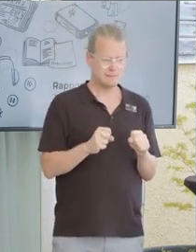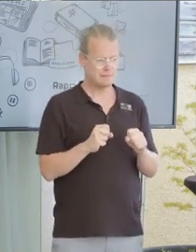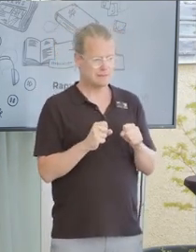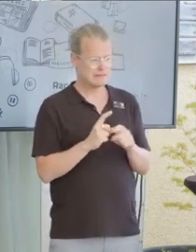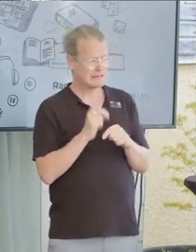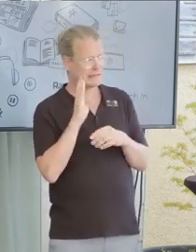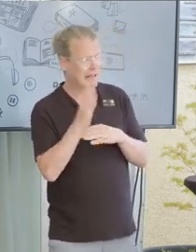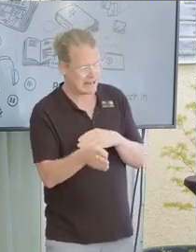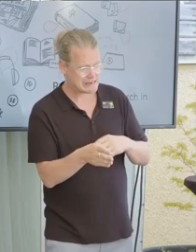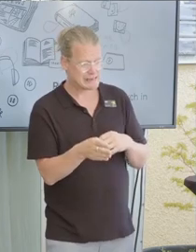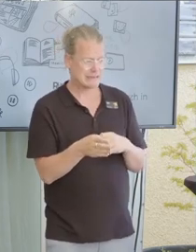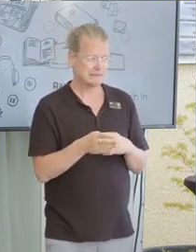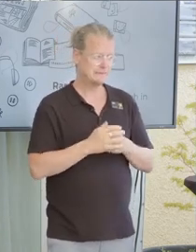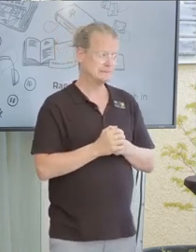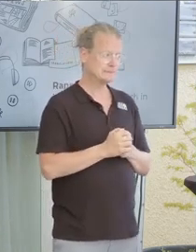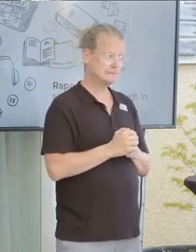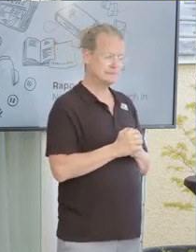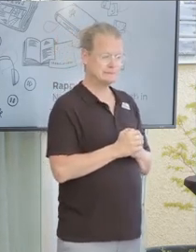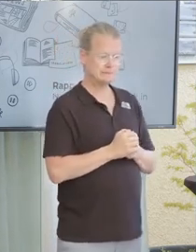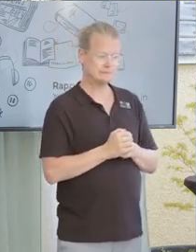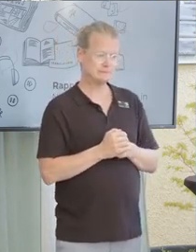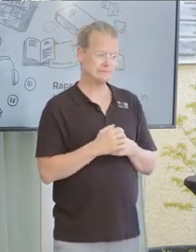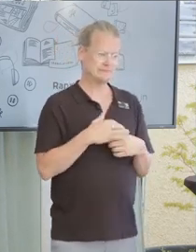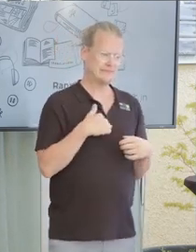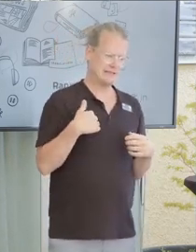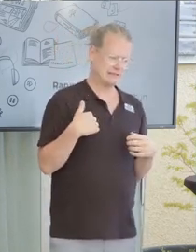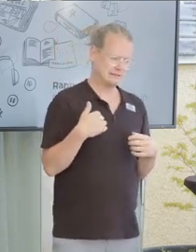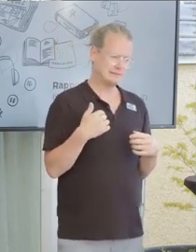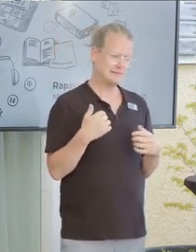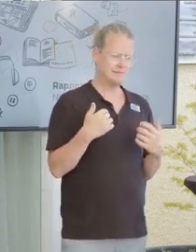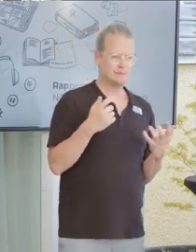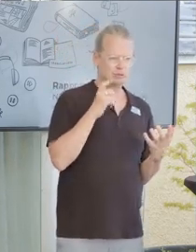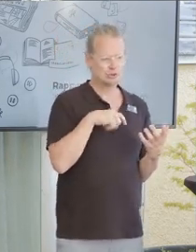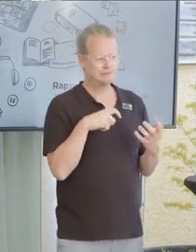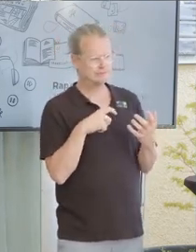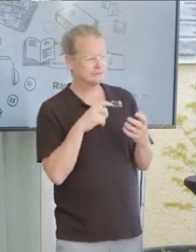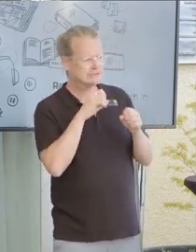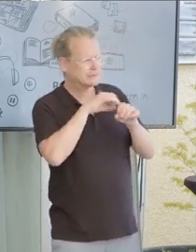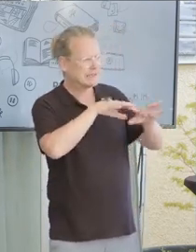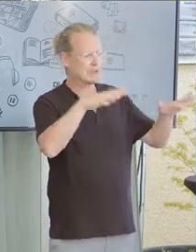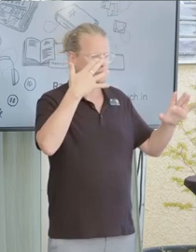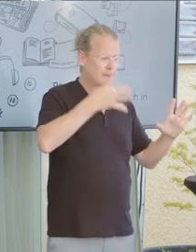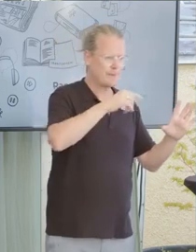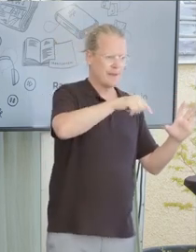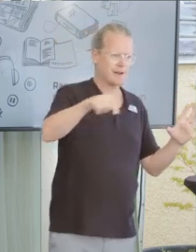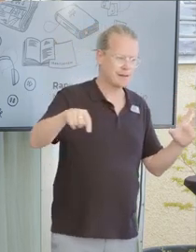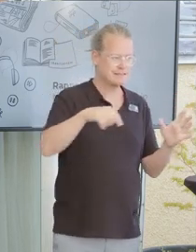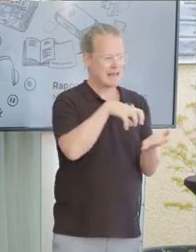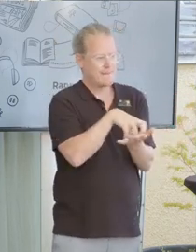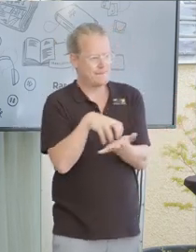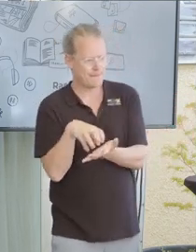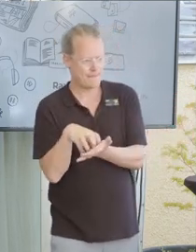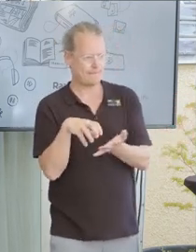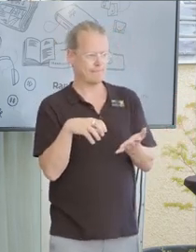indirekt. Därför att om det inte finns en spridning av kunskap i samhället, så kan inte de som skriver på Wikipedia, de som utvecklar Wikimedia-plattformarna,